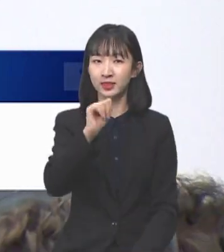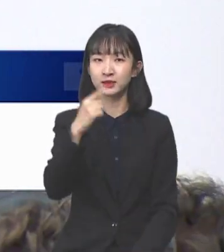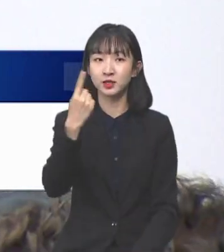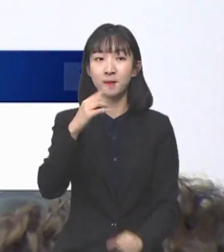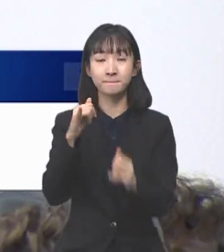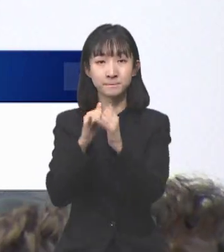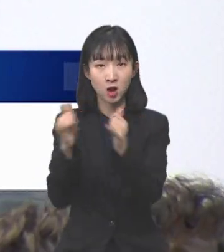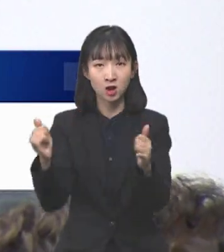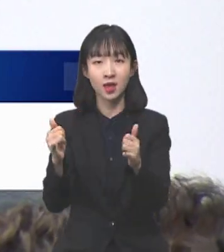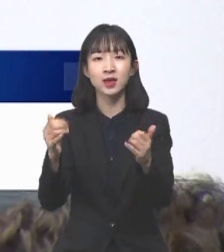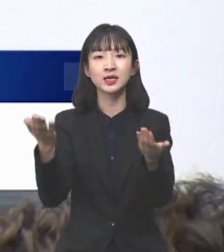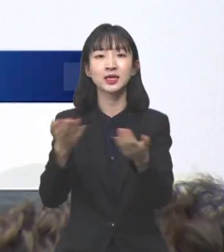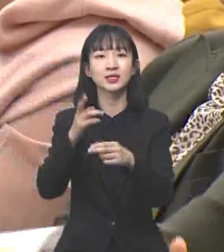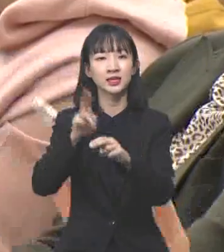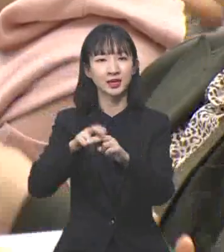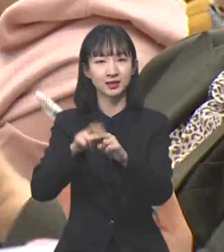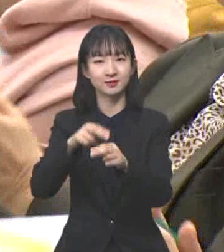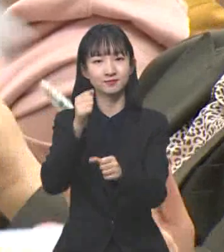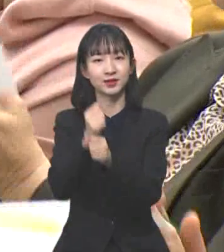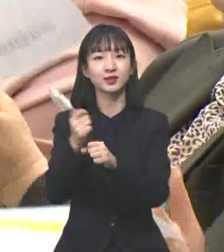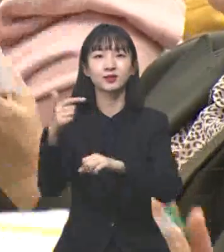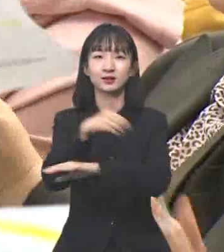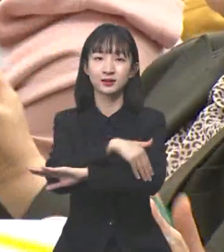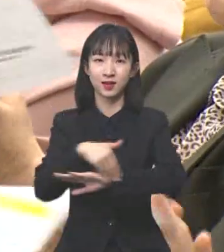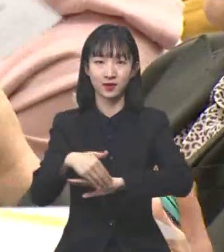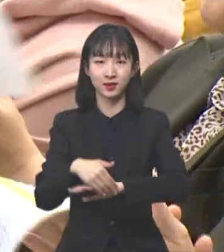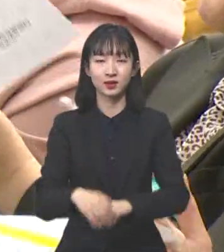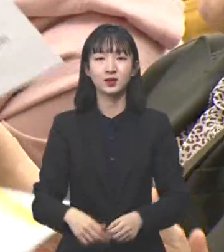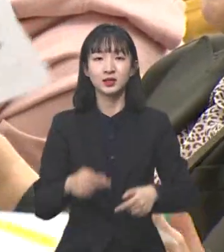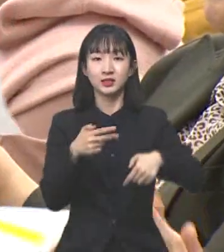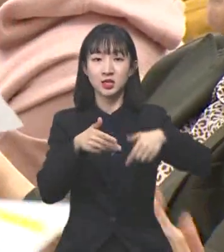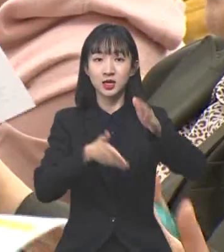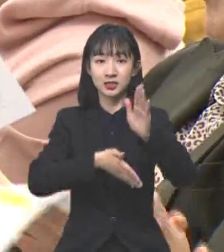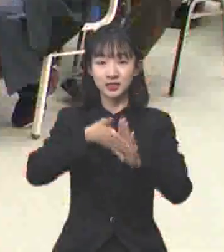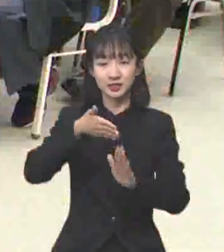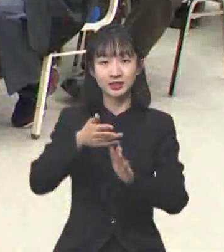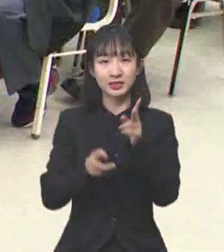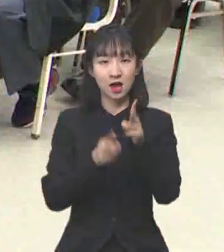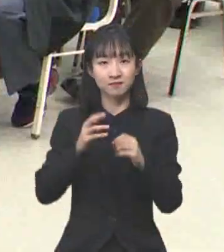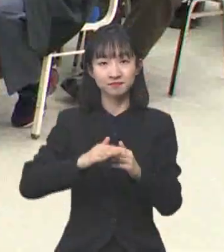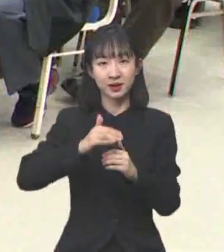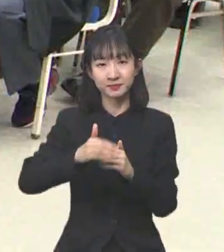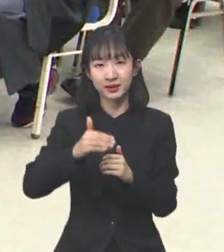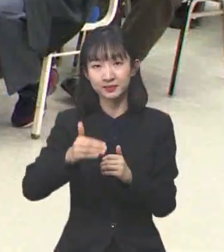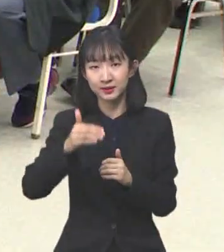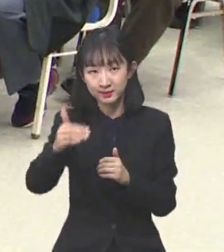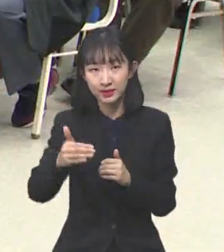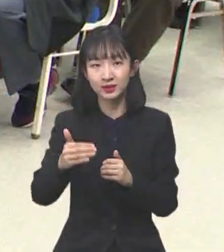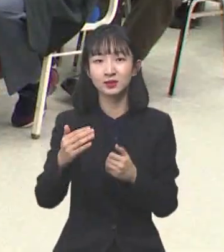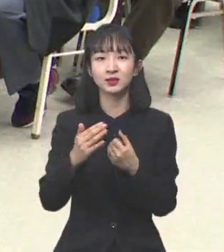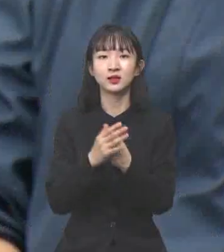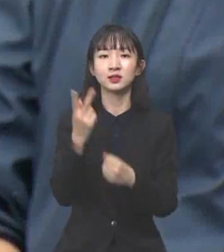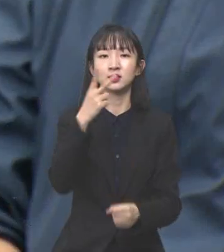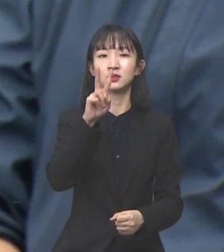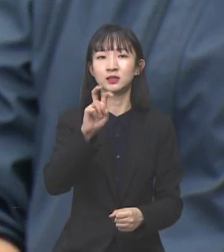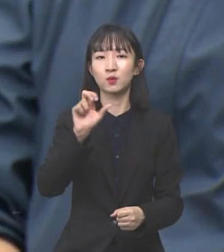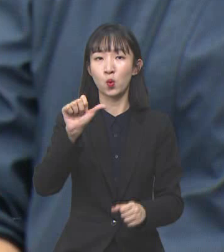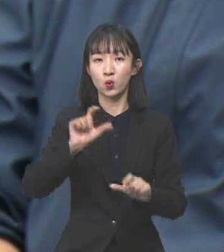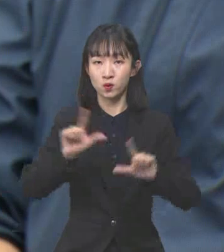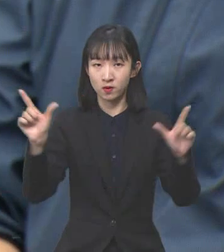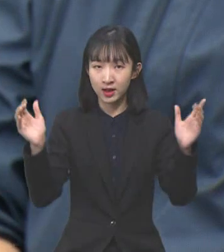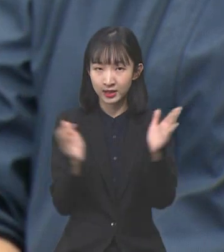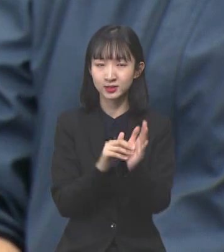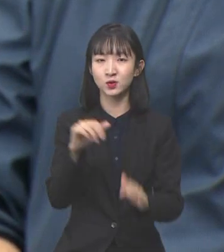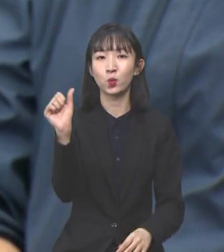놈들에게 일 잘합니다 인천시는 단계적으로 사업을 학대 2022년까지 5천 개의 경륜